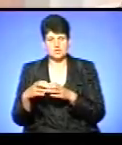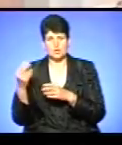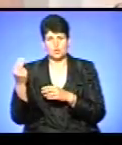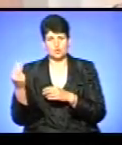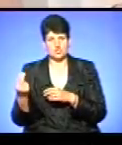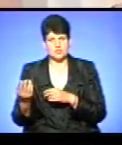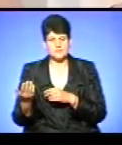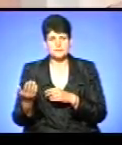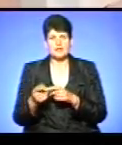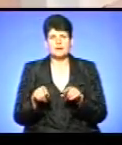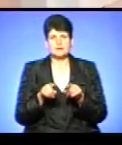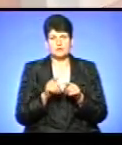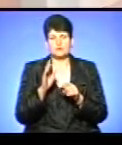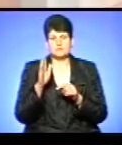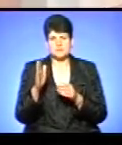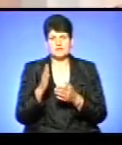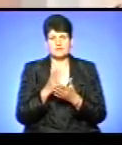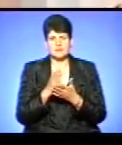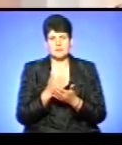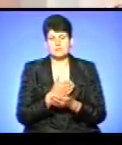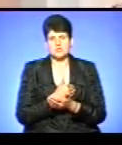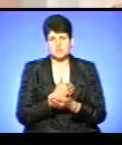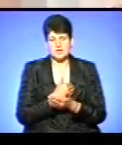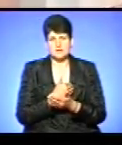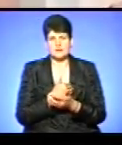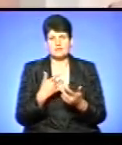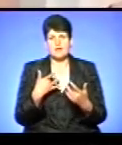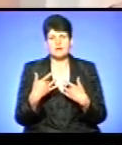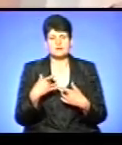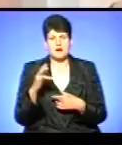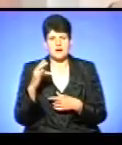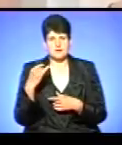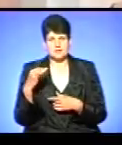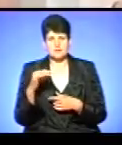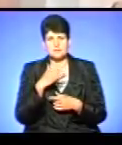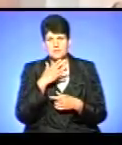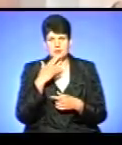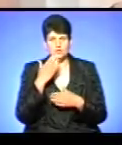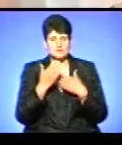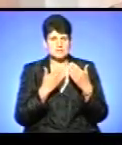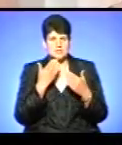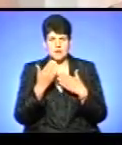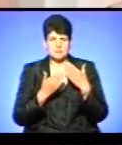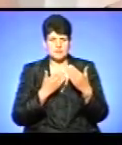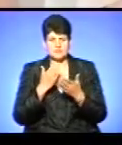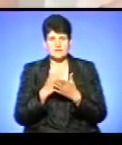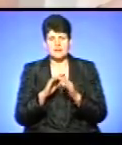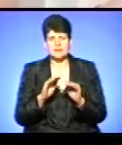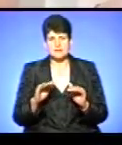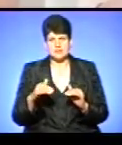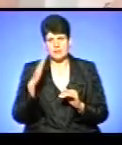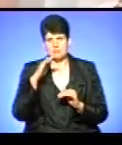художній. Також у нас в перспективі є бажання також театральний, оскільки багато запитів і дітки, і